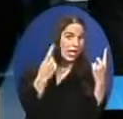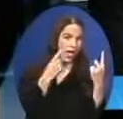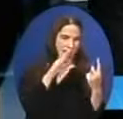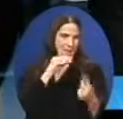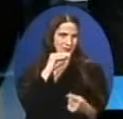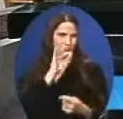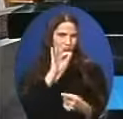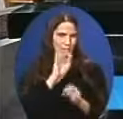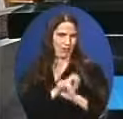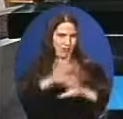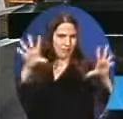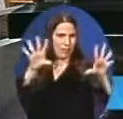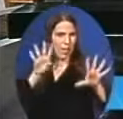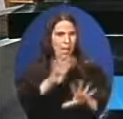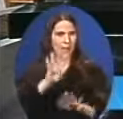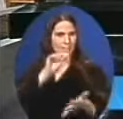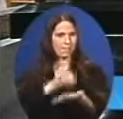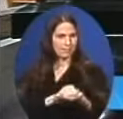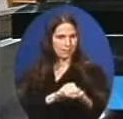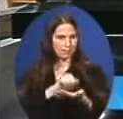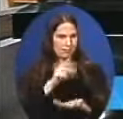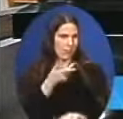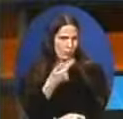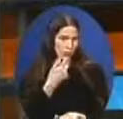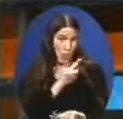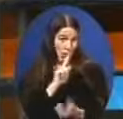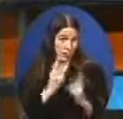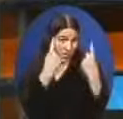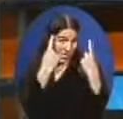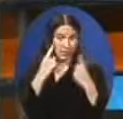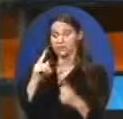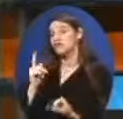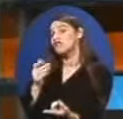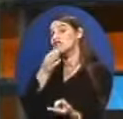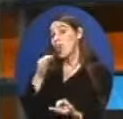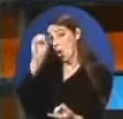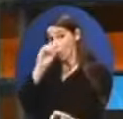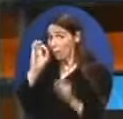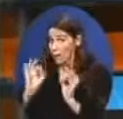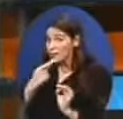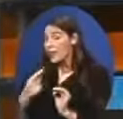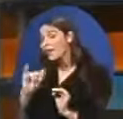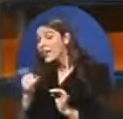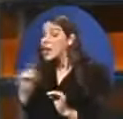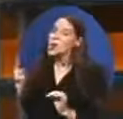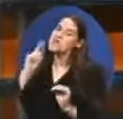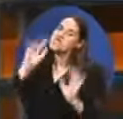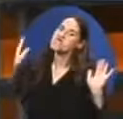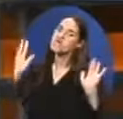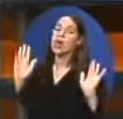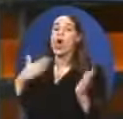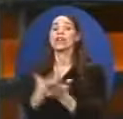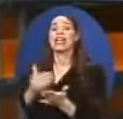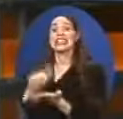ההתבטאות הזאת שמפורסמת בבלומברג, מפי ג'פרי גולדברג. אני חושב שזה לא מקרי, השאלה אם הדברים נאמרו על ידי אובמה באמת או לא. זאת אומרת, זה